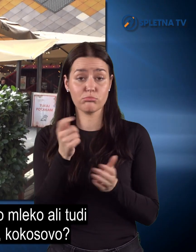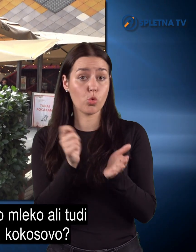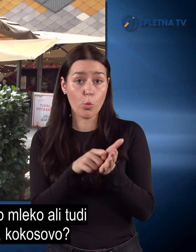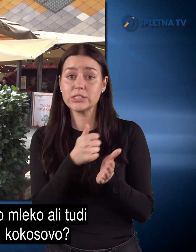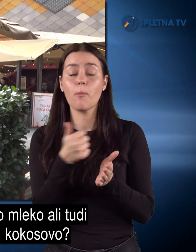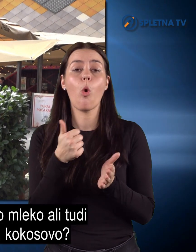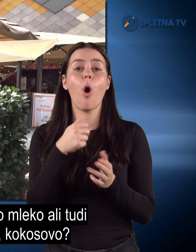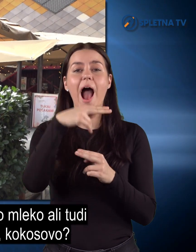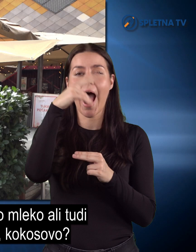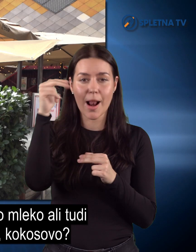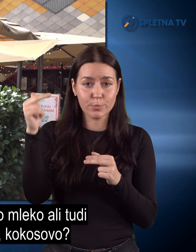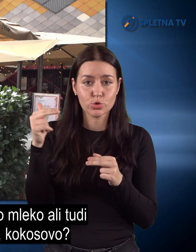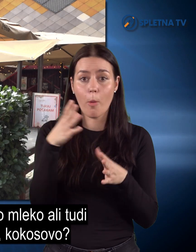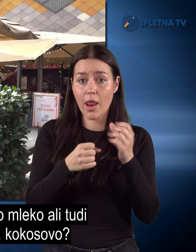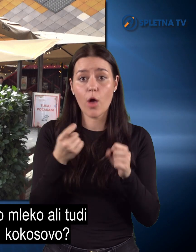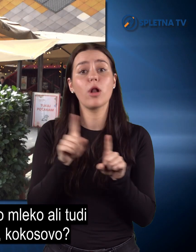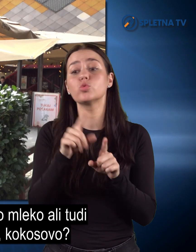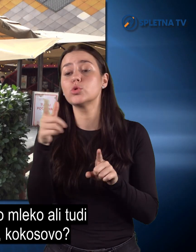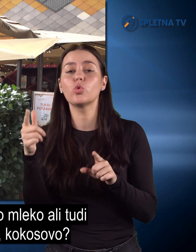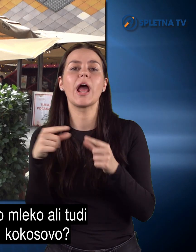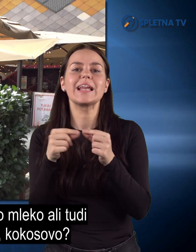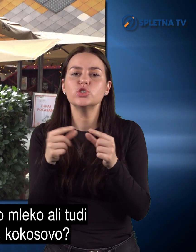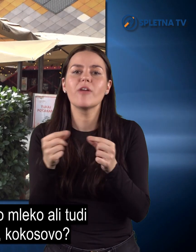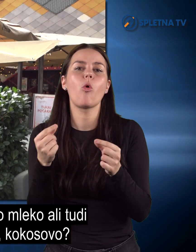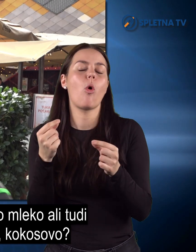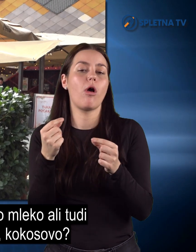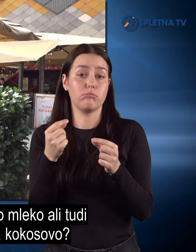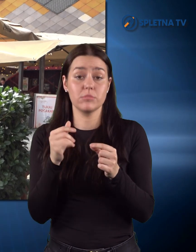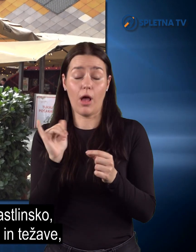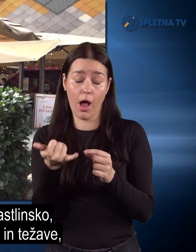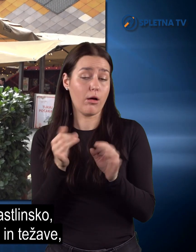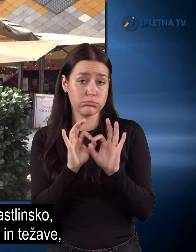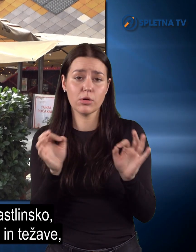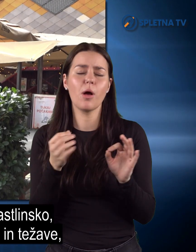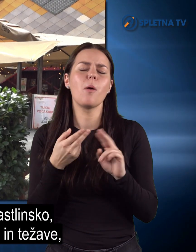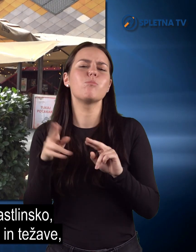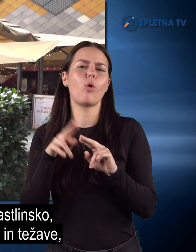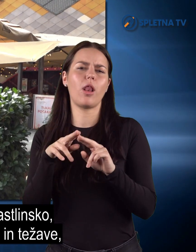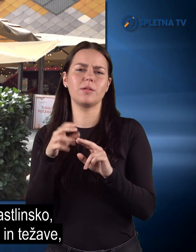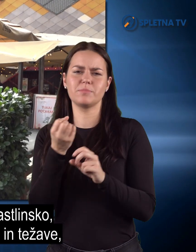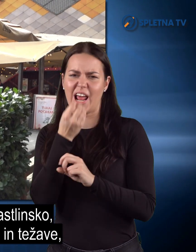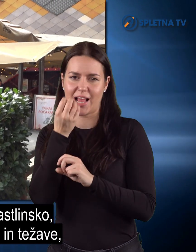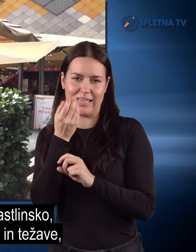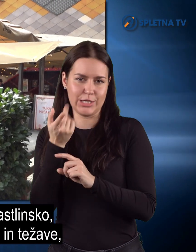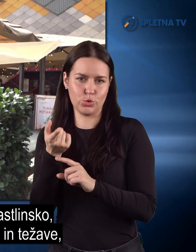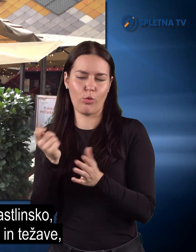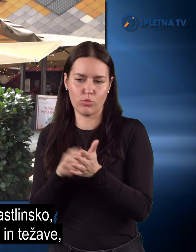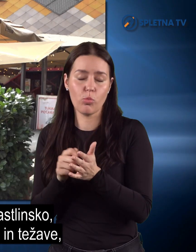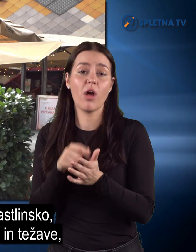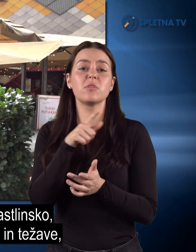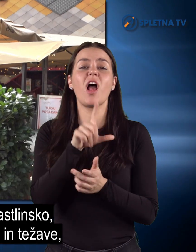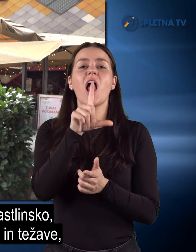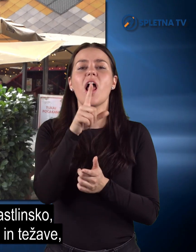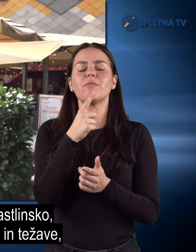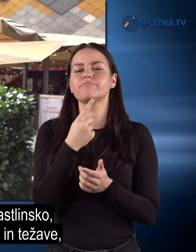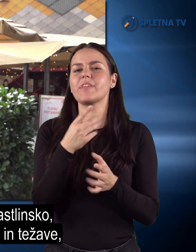Torej kupujete samo alpsko mleko ali tudi druge vrste mleka, riževo, kokosovo? Absolutno bolj rastlinsko, ker vsa ta